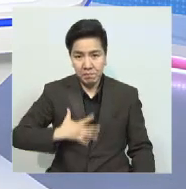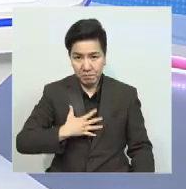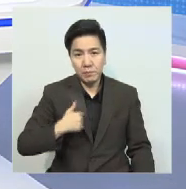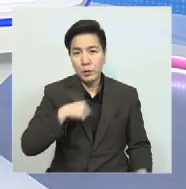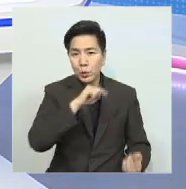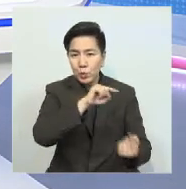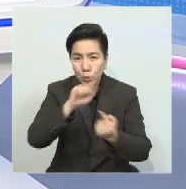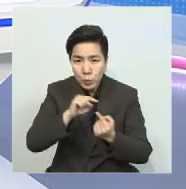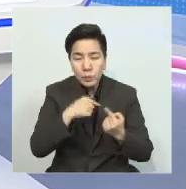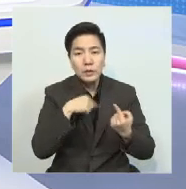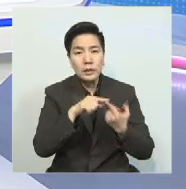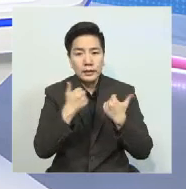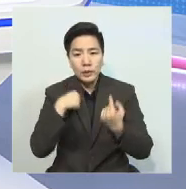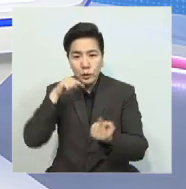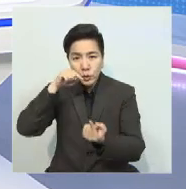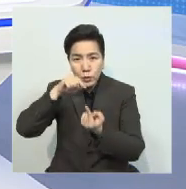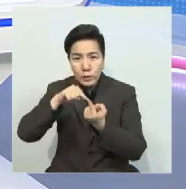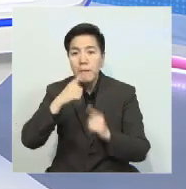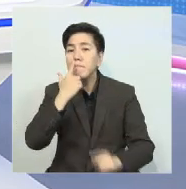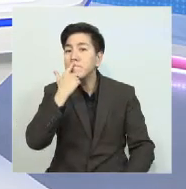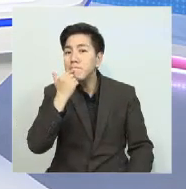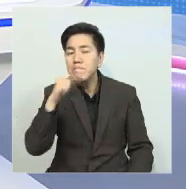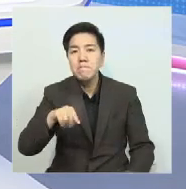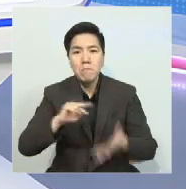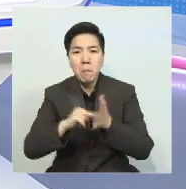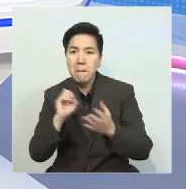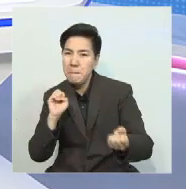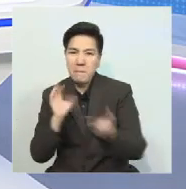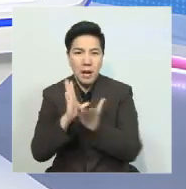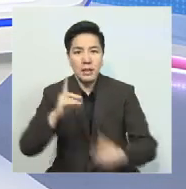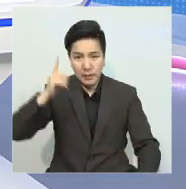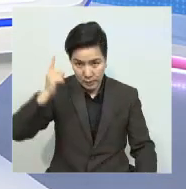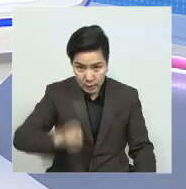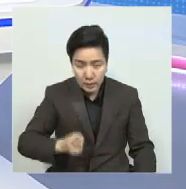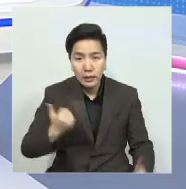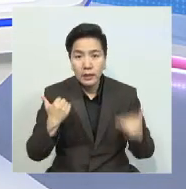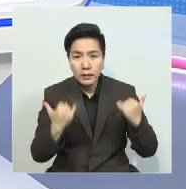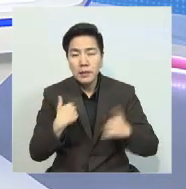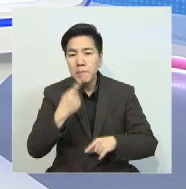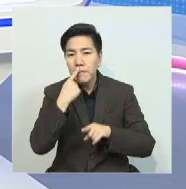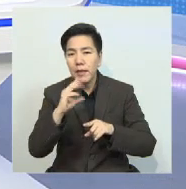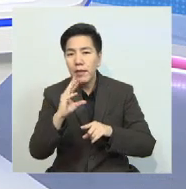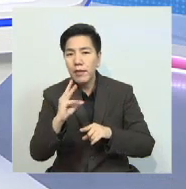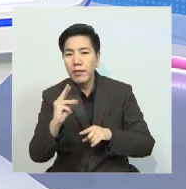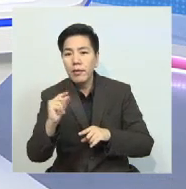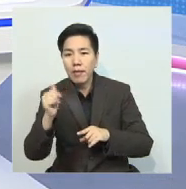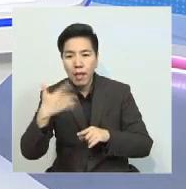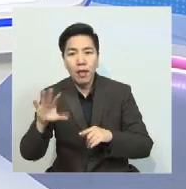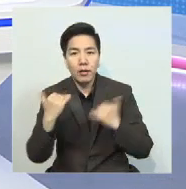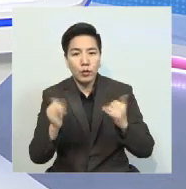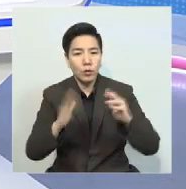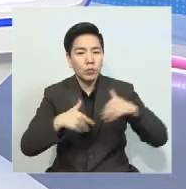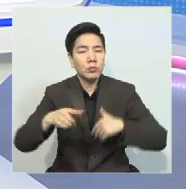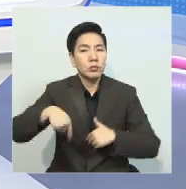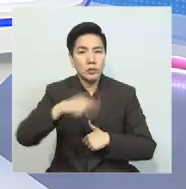ภาพหลายจุดนะคะแล้วก็จะมีจุดที่เป็นจุดสีแดงคือมีผลต่อสุขภาพแต่ว่าถ้ามาดูล่าสุดเนี่ยสีแดงหายไปแล้วนะคะประ